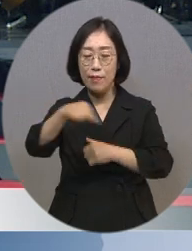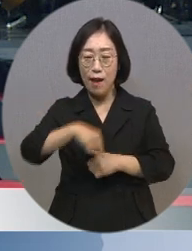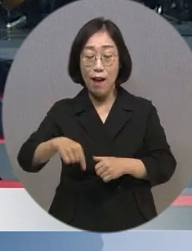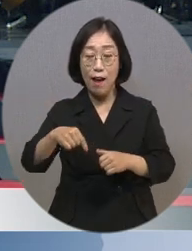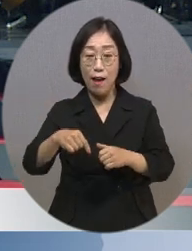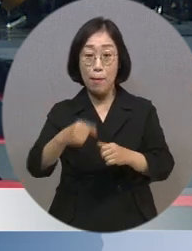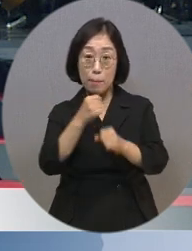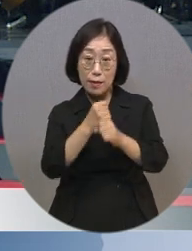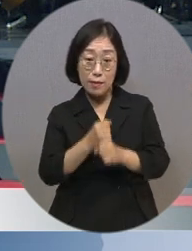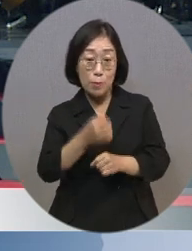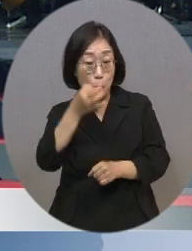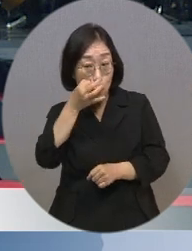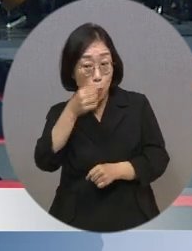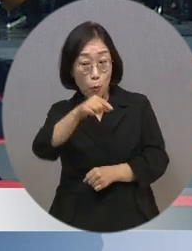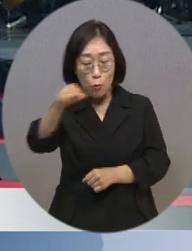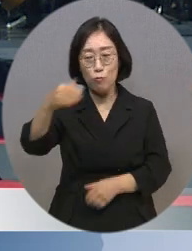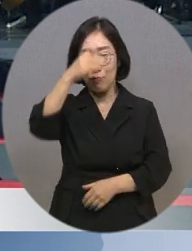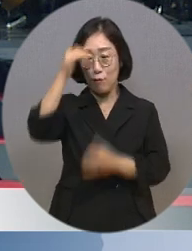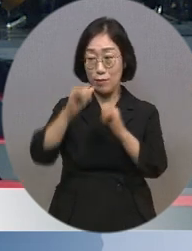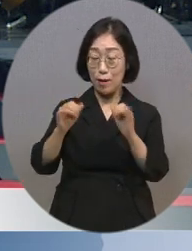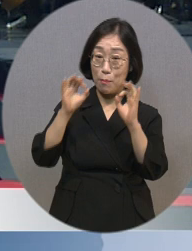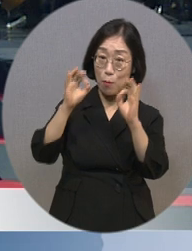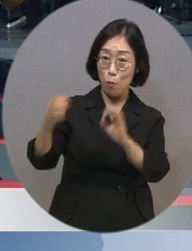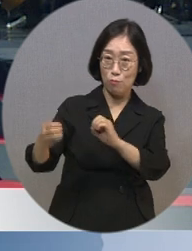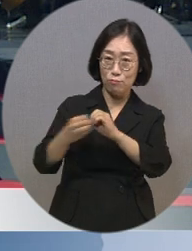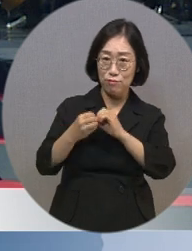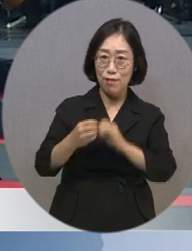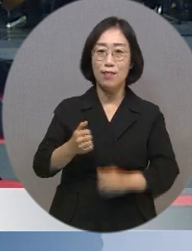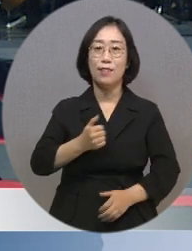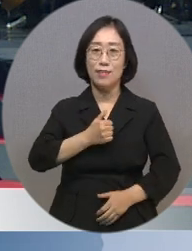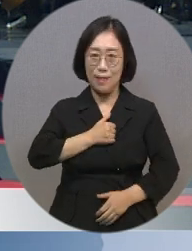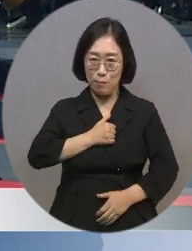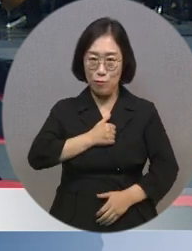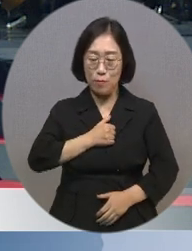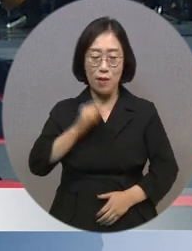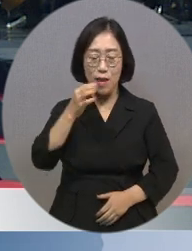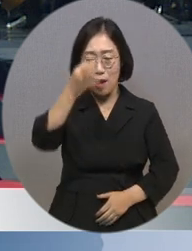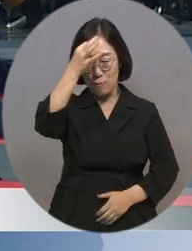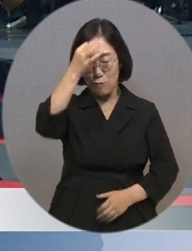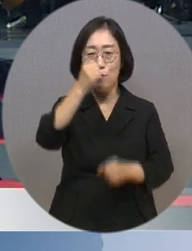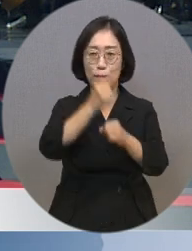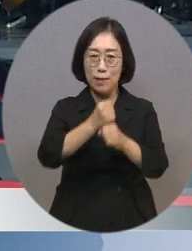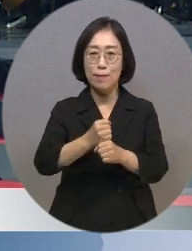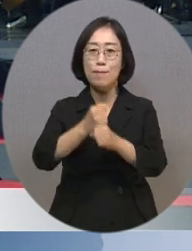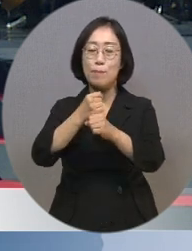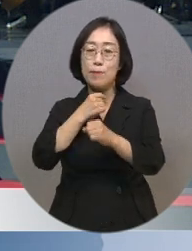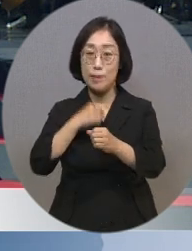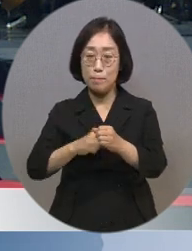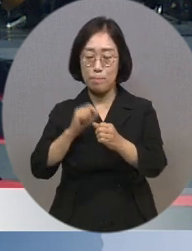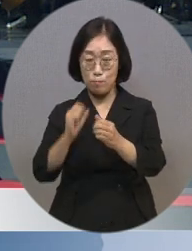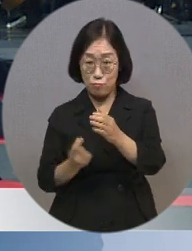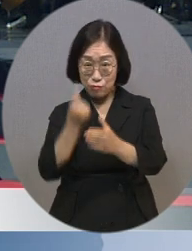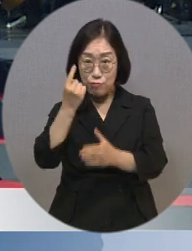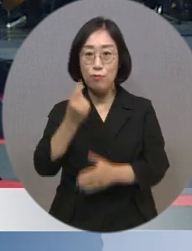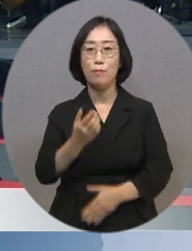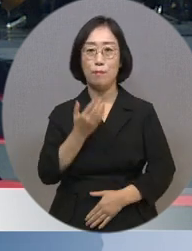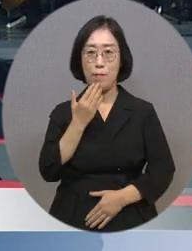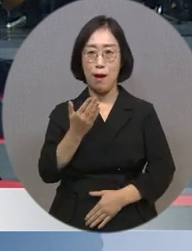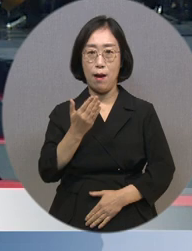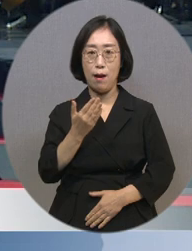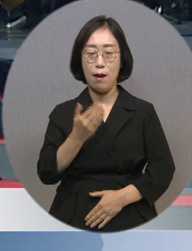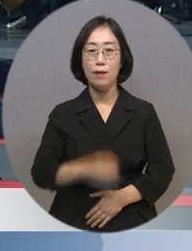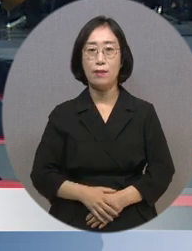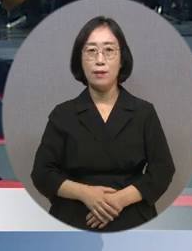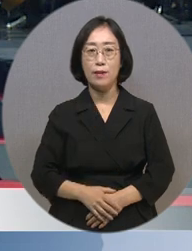관람하고 즐거워하는 관람객의 모습을 보며 자부심과 함께 예술 창작을 위한 동기를 얻었다는데요. 청와대를